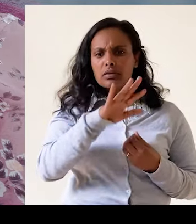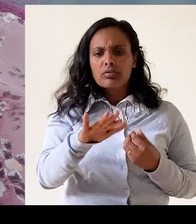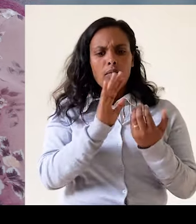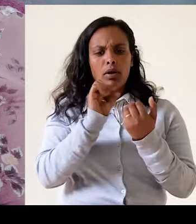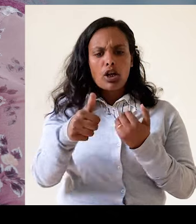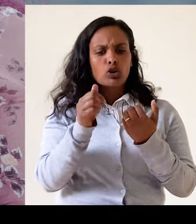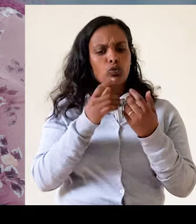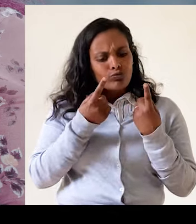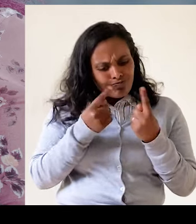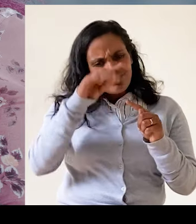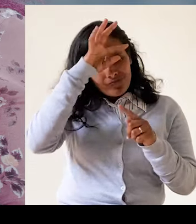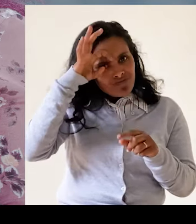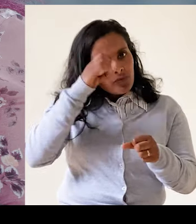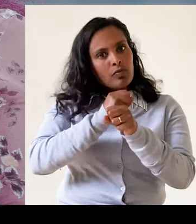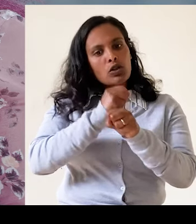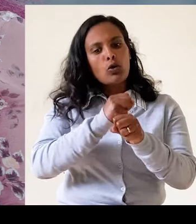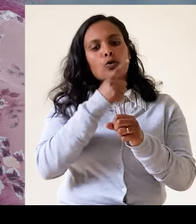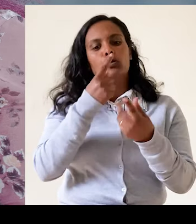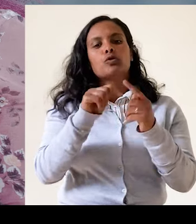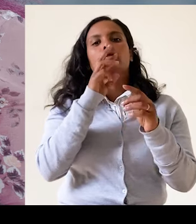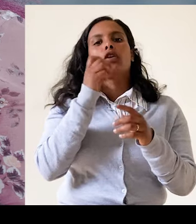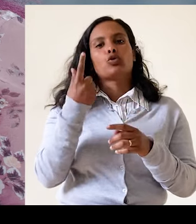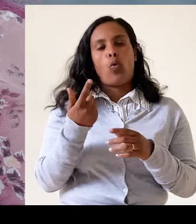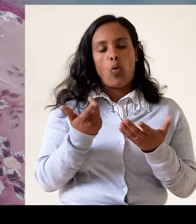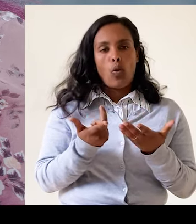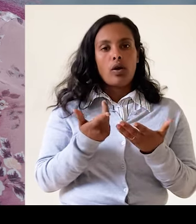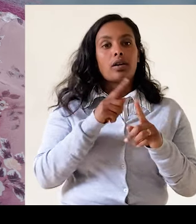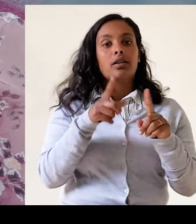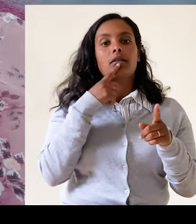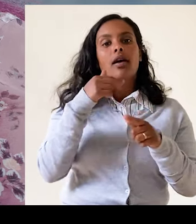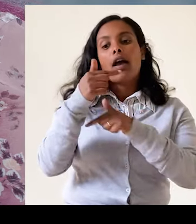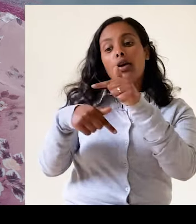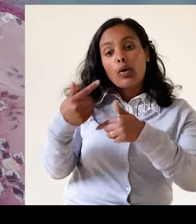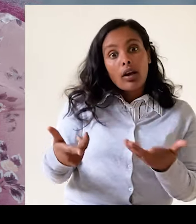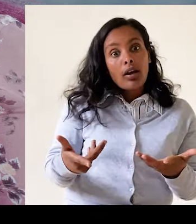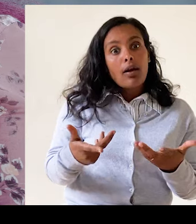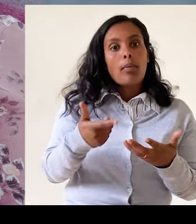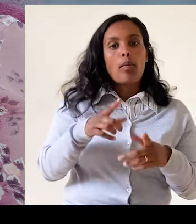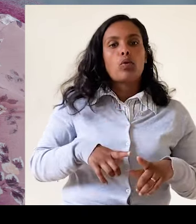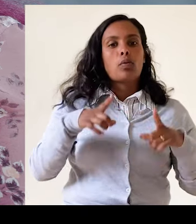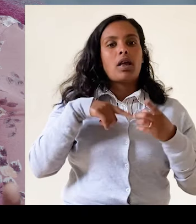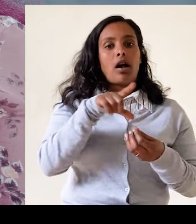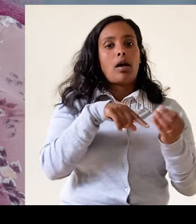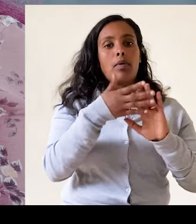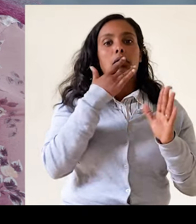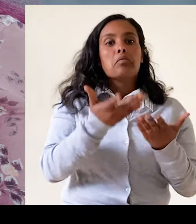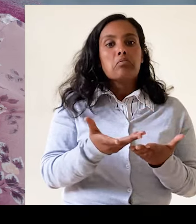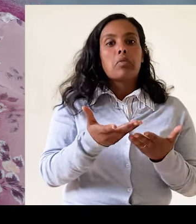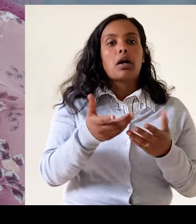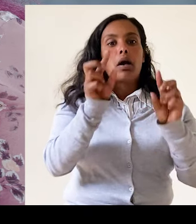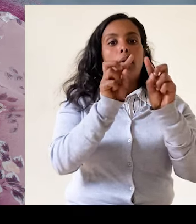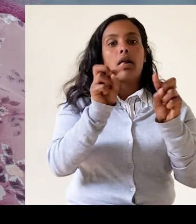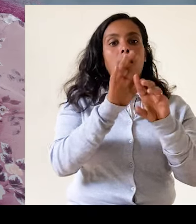የሚያሳድጉ በራሳቸው ጥረው የሚኖሩ ቤተሰቦች ናቸው። ግን ሄድኩኝ በምኖርበት አካባቢም ቀበሌም